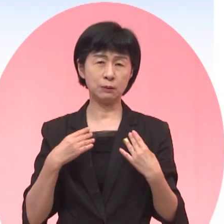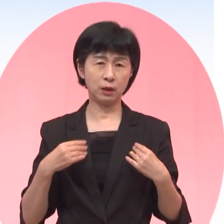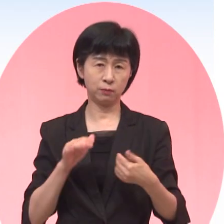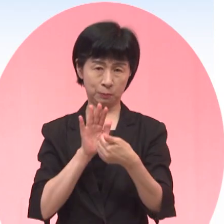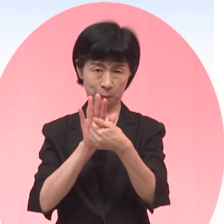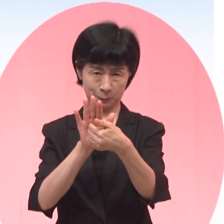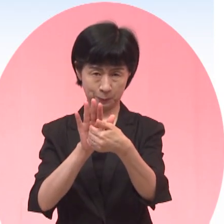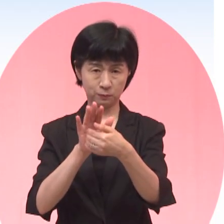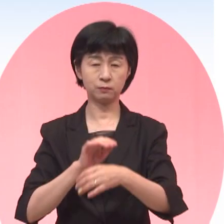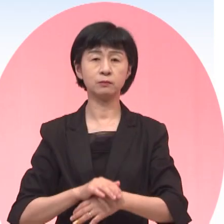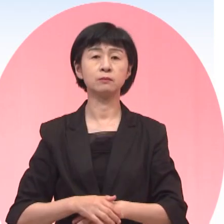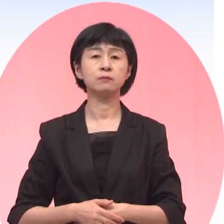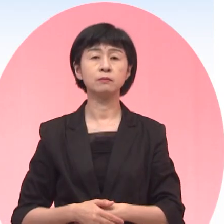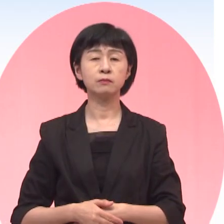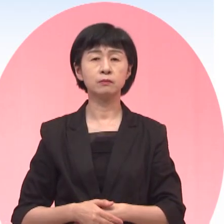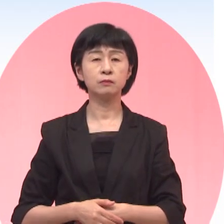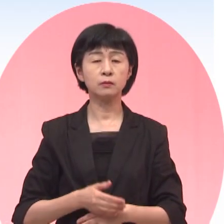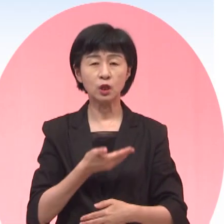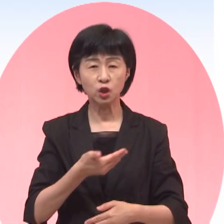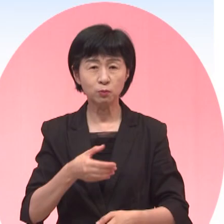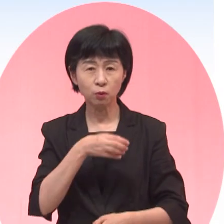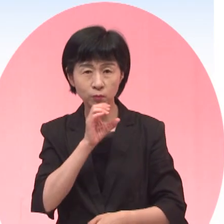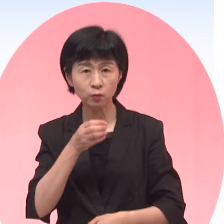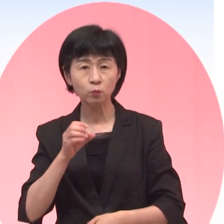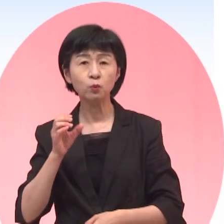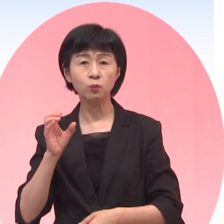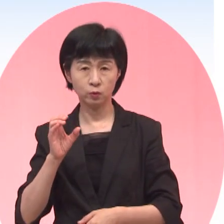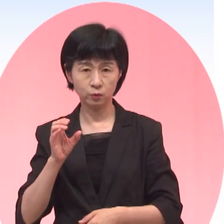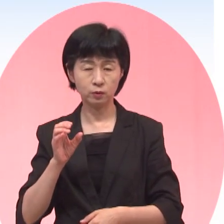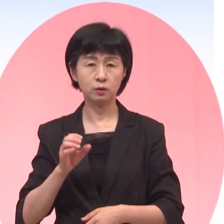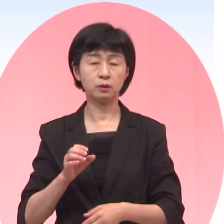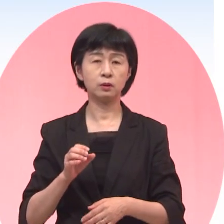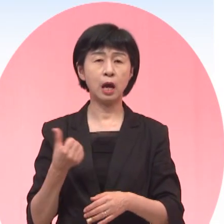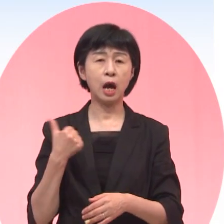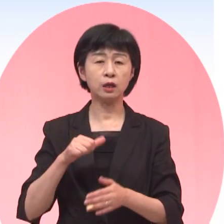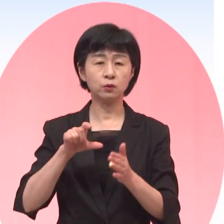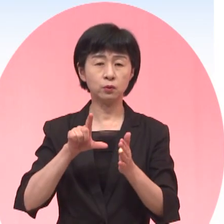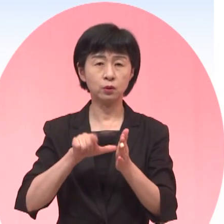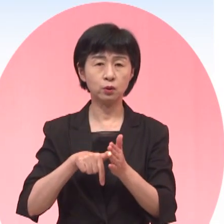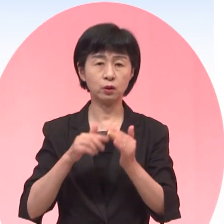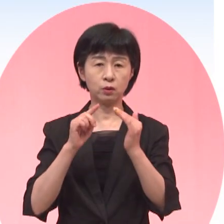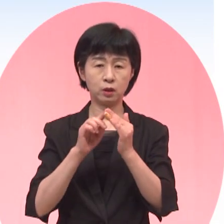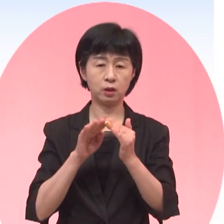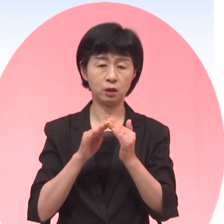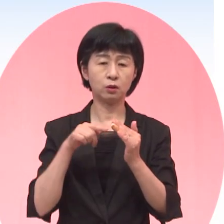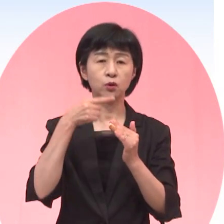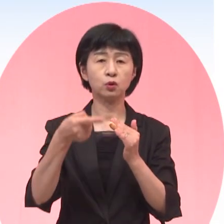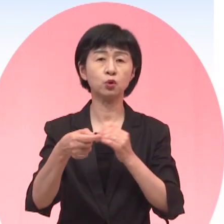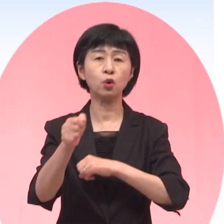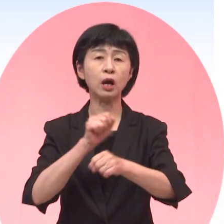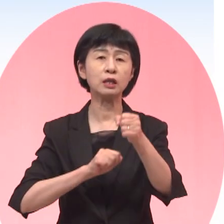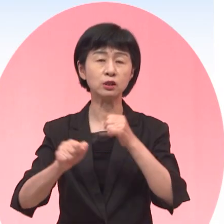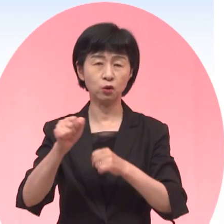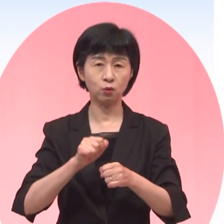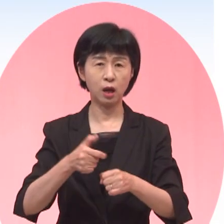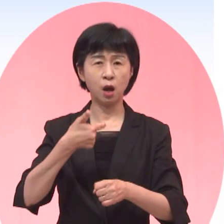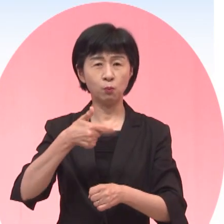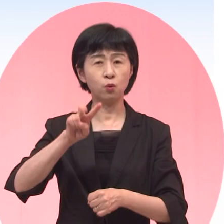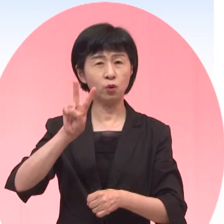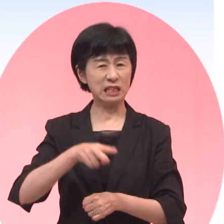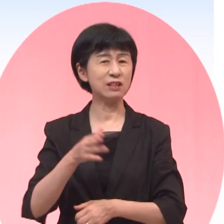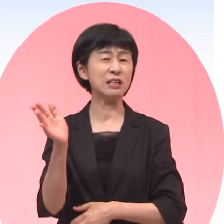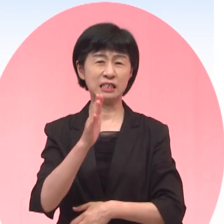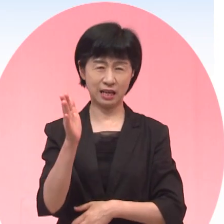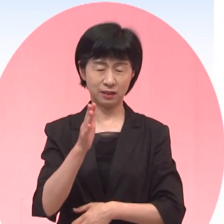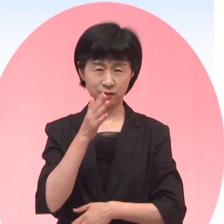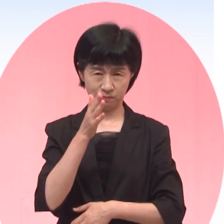う。水分をこまめに摂取し、暑い日の外での活動や運動については無理をしない